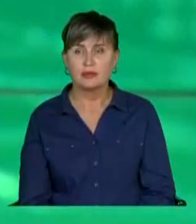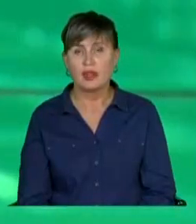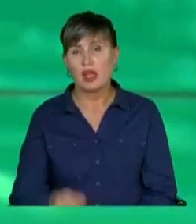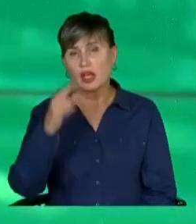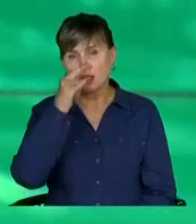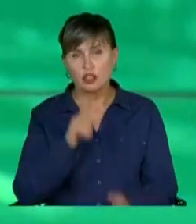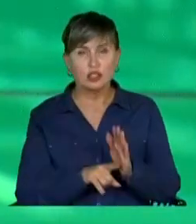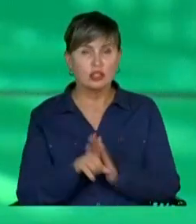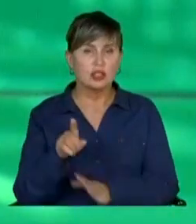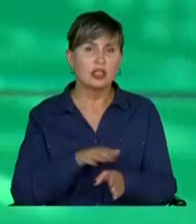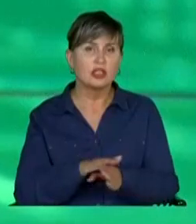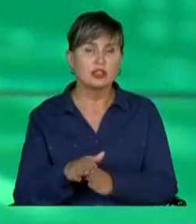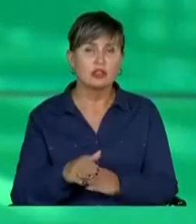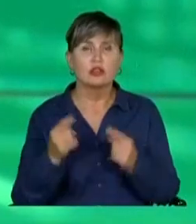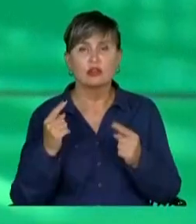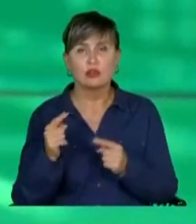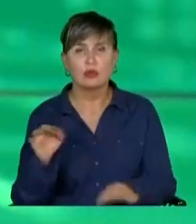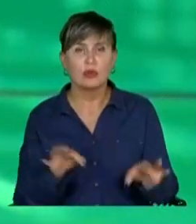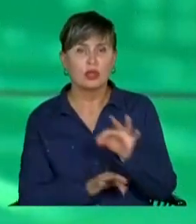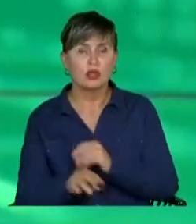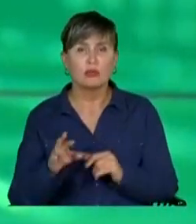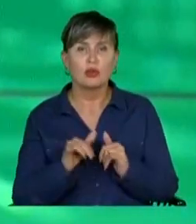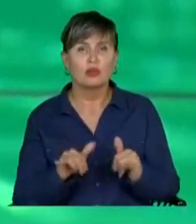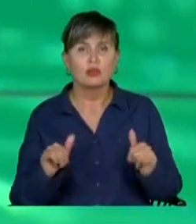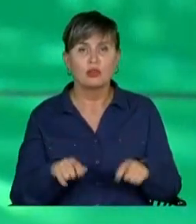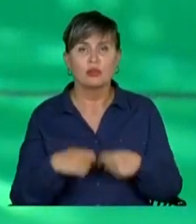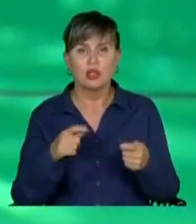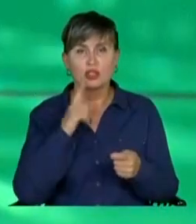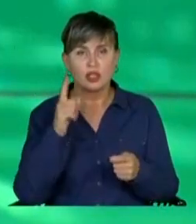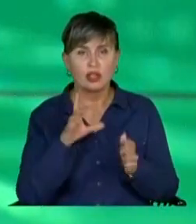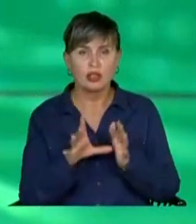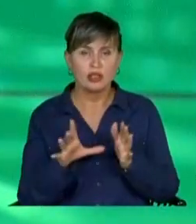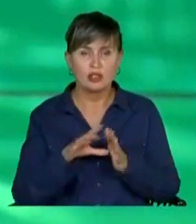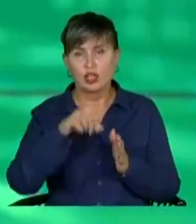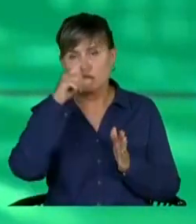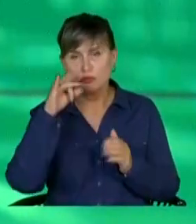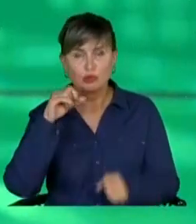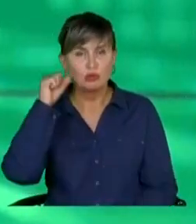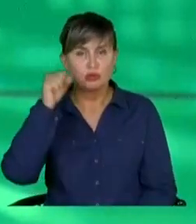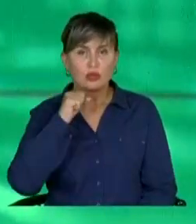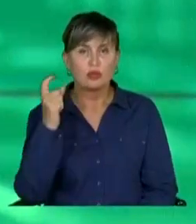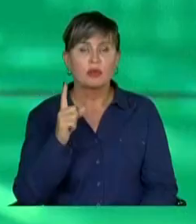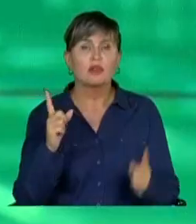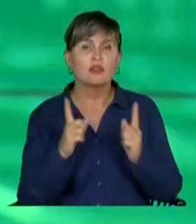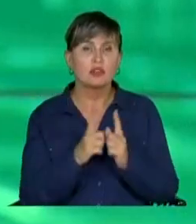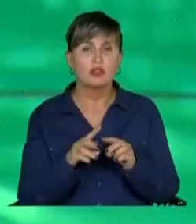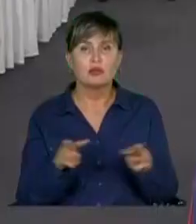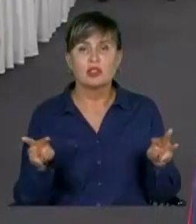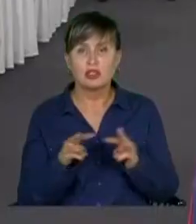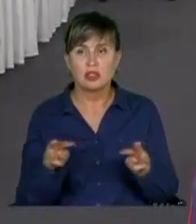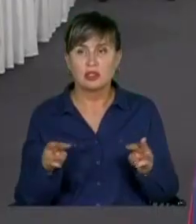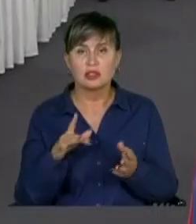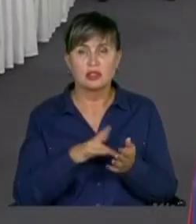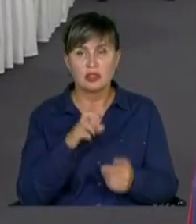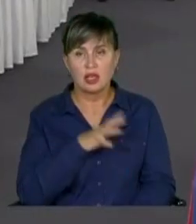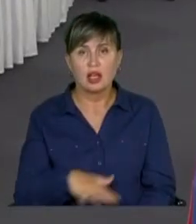Казахстан начинает реализацию глобального проекта по развитию и передаче зеленой энергии с Азербайджаном и Узбекистаном. Первая встреча министров энергетики стран